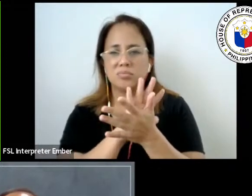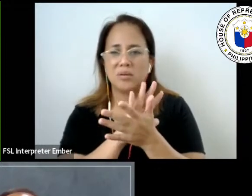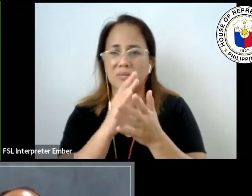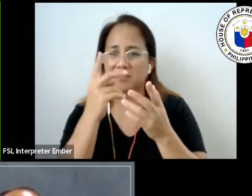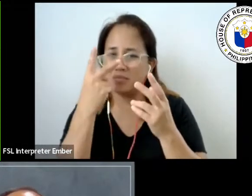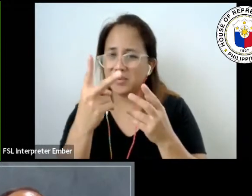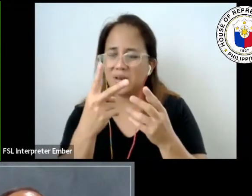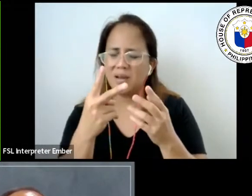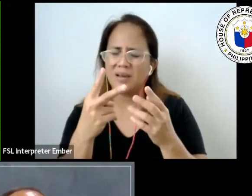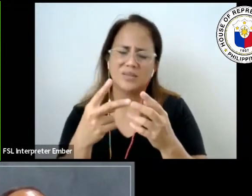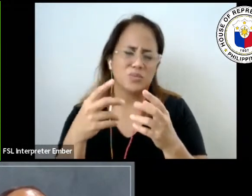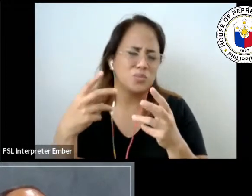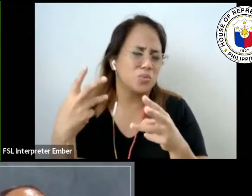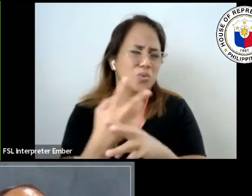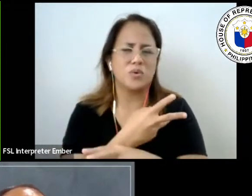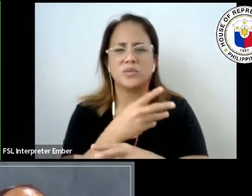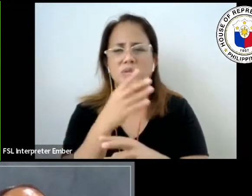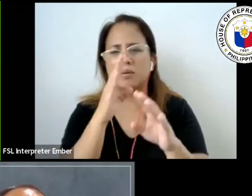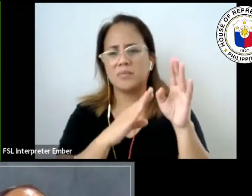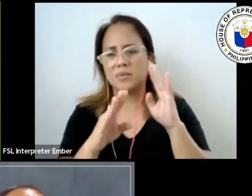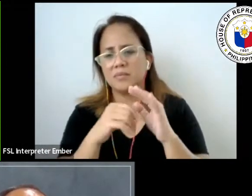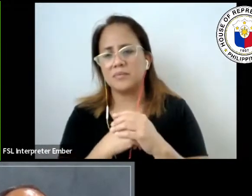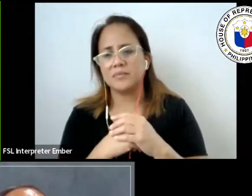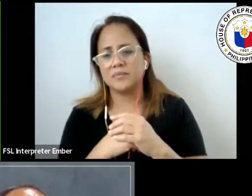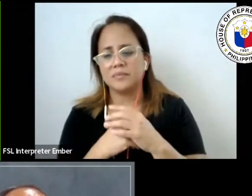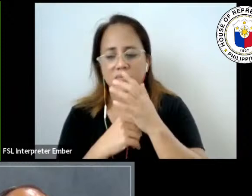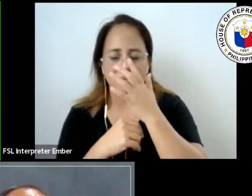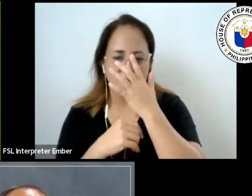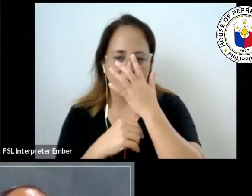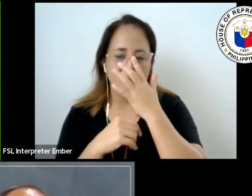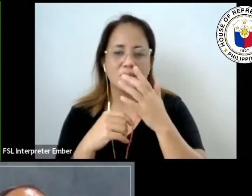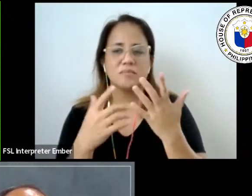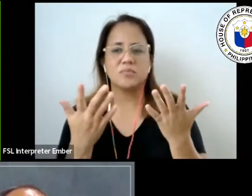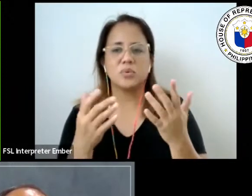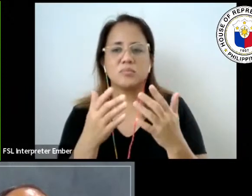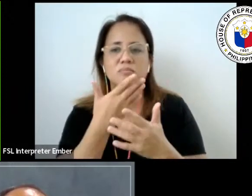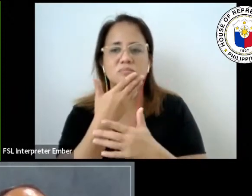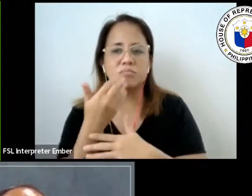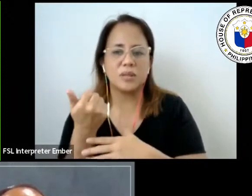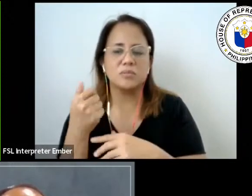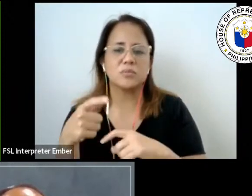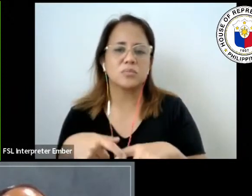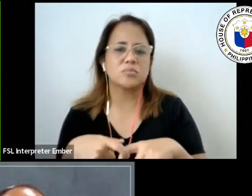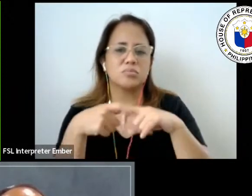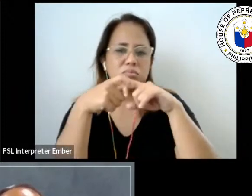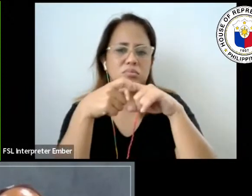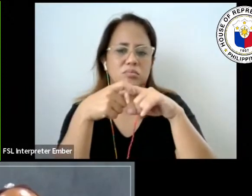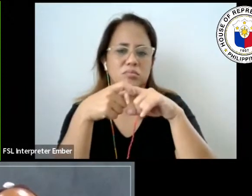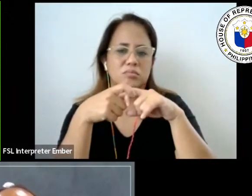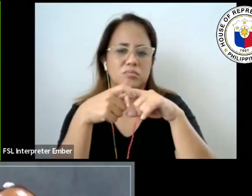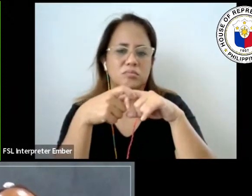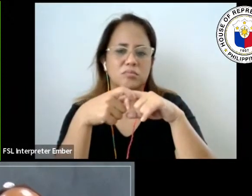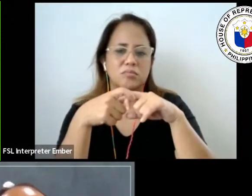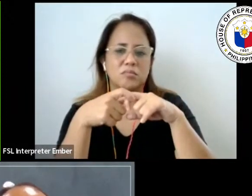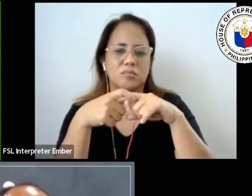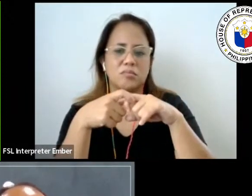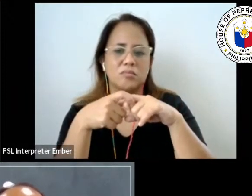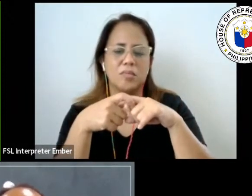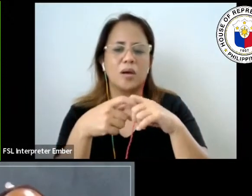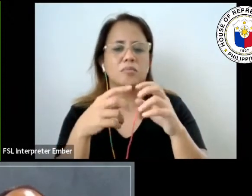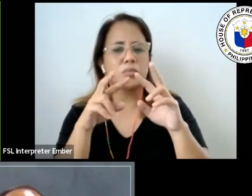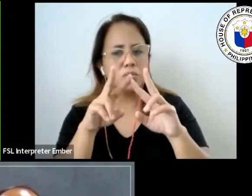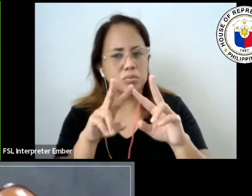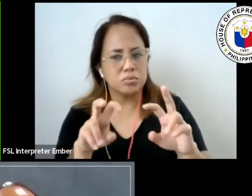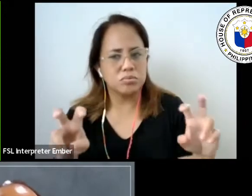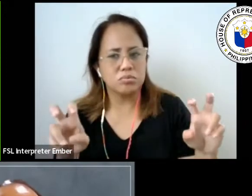nakita natin problema. So having said this, hindi po kaya maganda talaga. Suspindin natin at